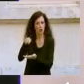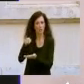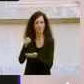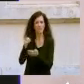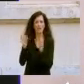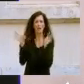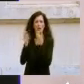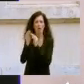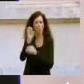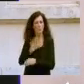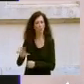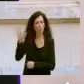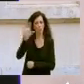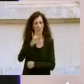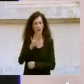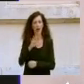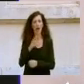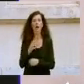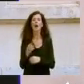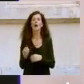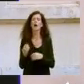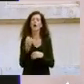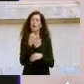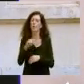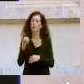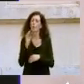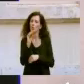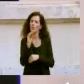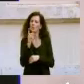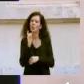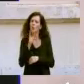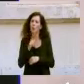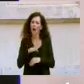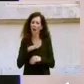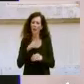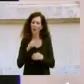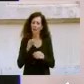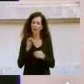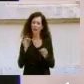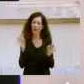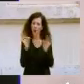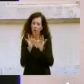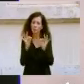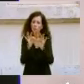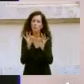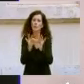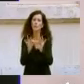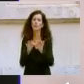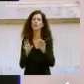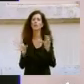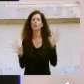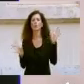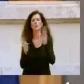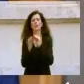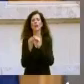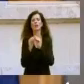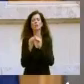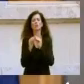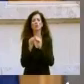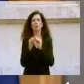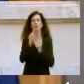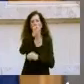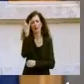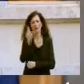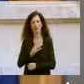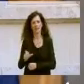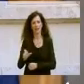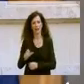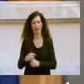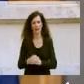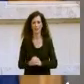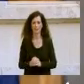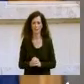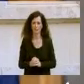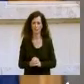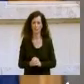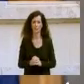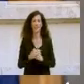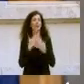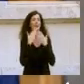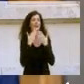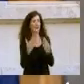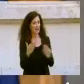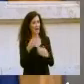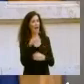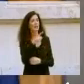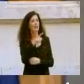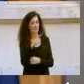le tappe di un progetto di riunificazione del paese grazie anche lei ha ricordato che il suo